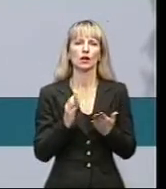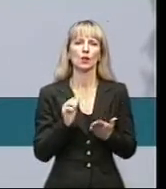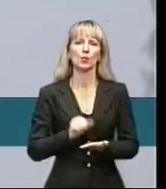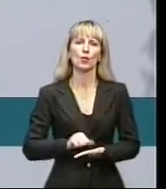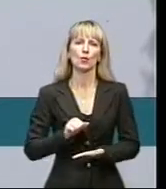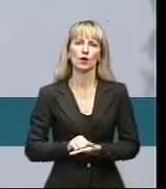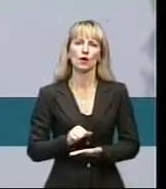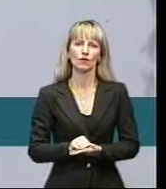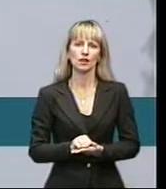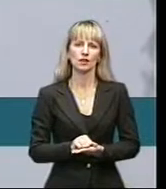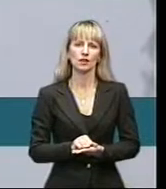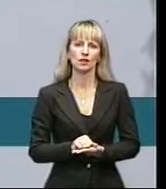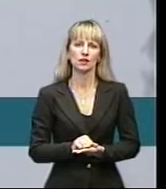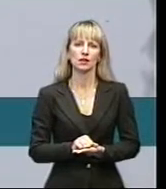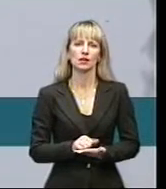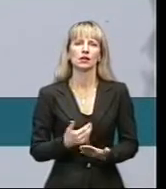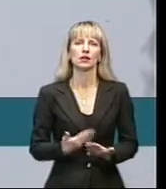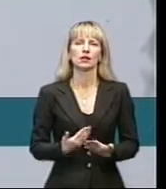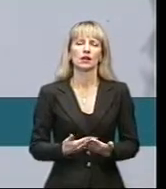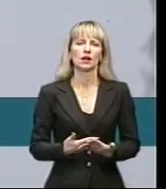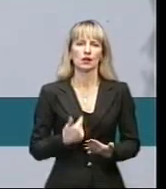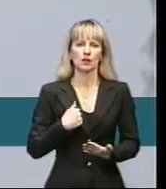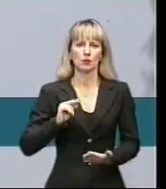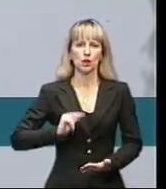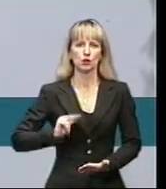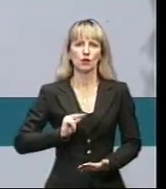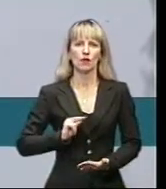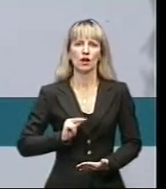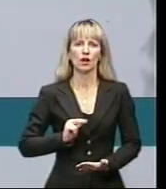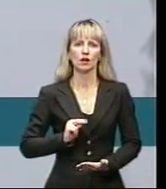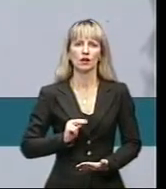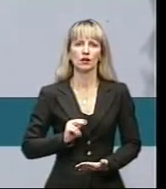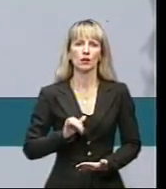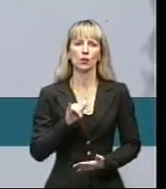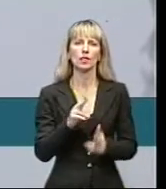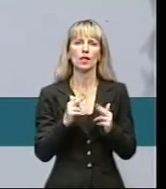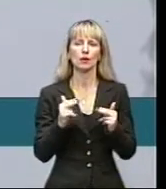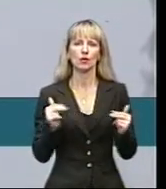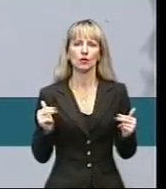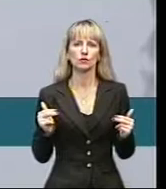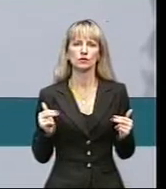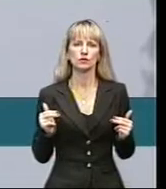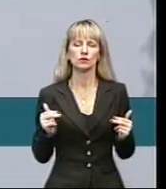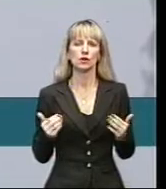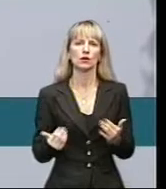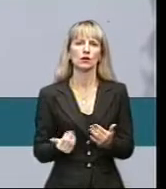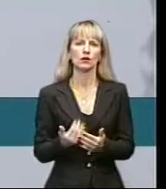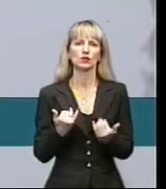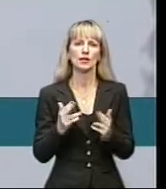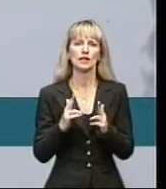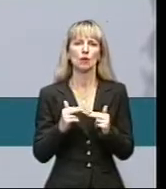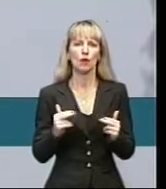публікувати, от я вам скажу, публікувати. Наприклад, я працювала у Дніпропетровському, ну, тепер уже